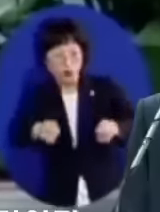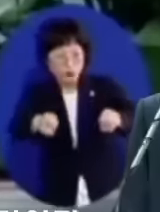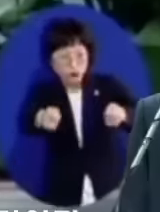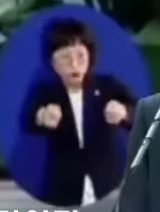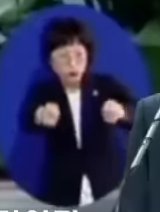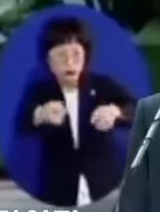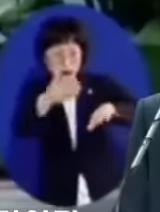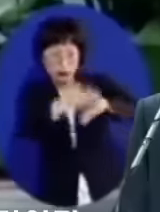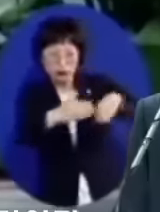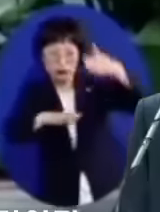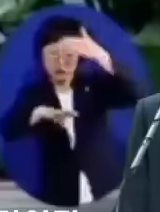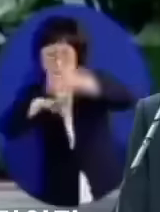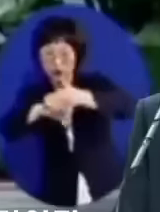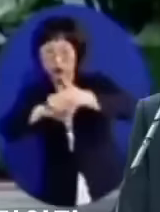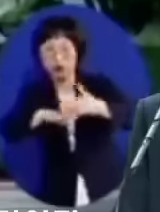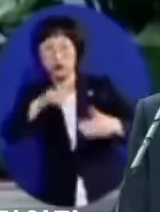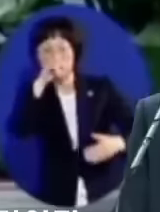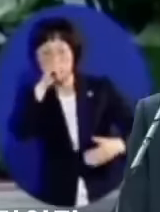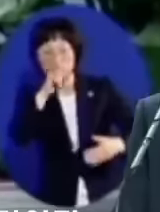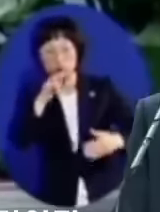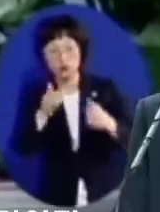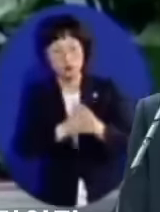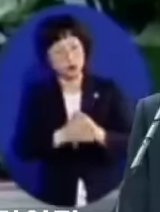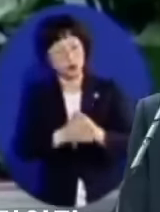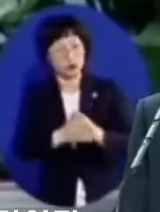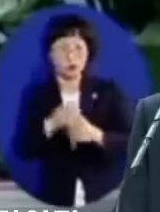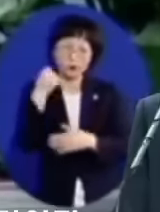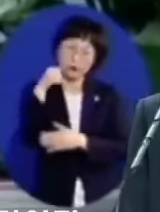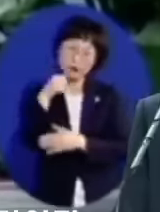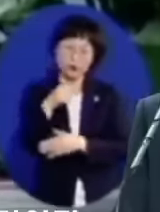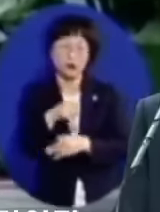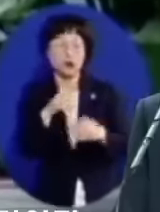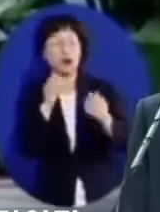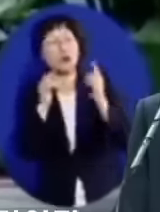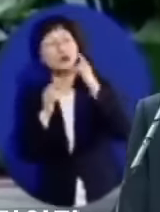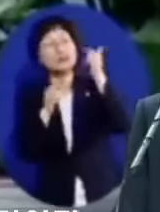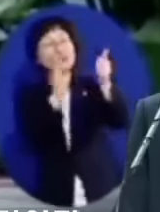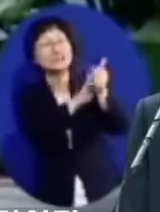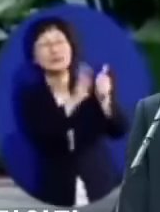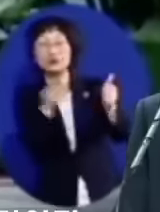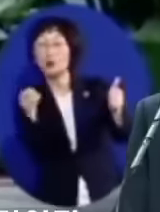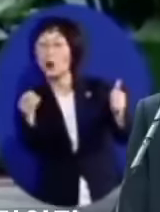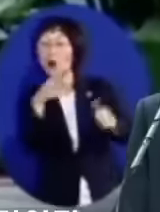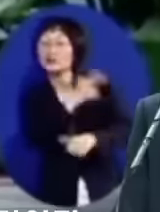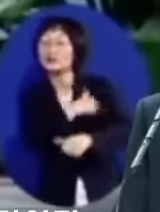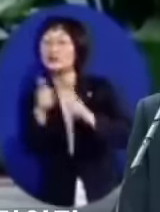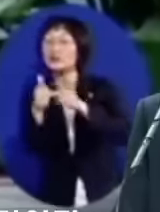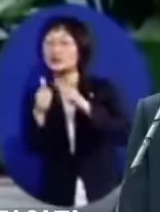몽당손이에요. 그래서 내가 목사님 물었습니다. 저 집사님 와 열 손가락이 다 없이